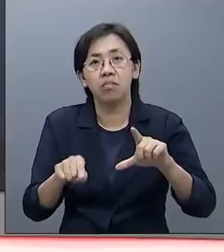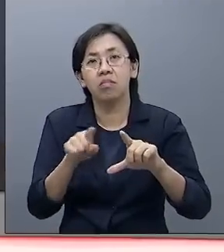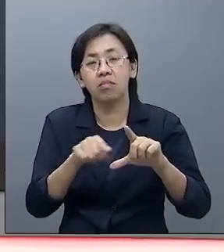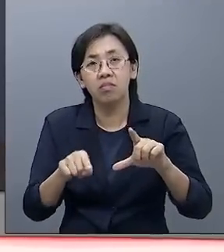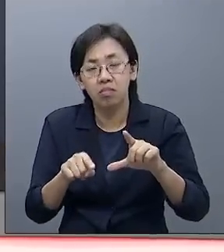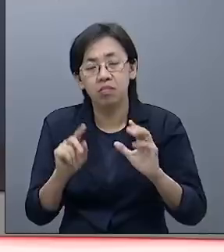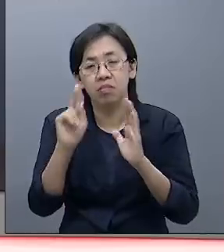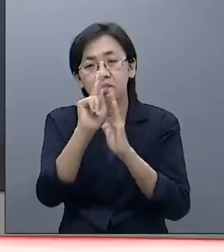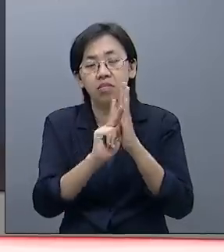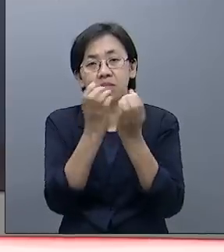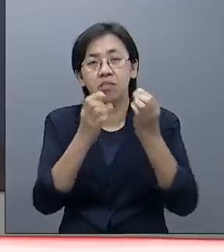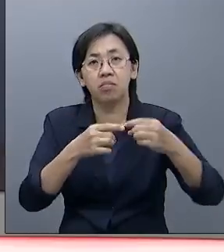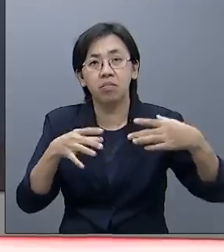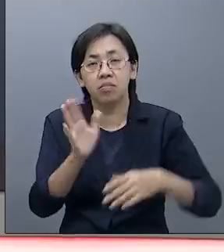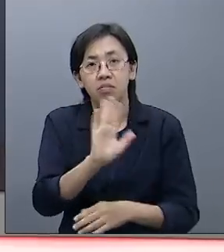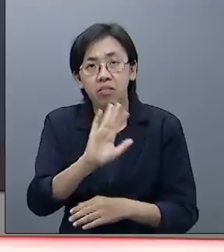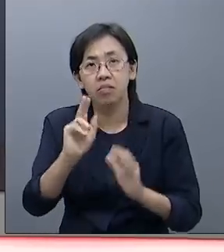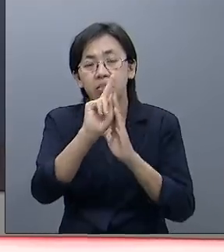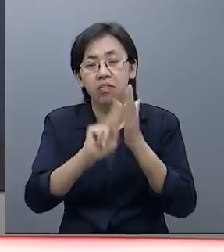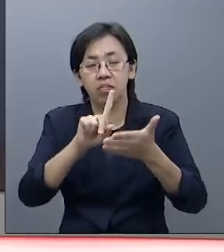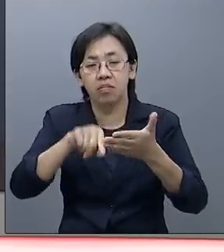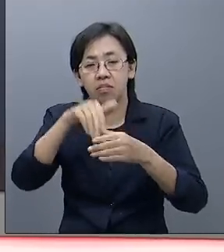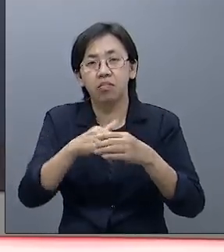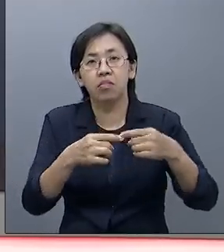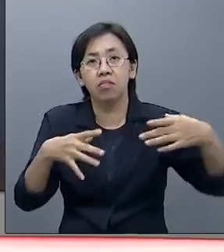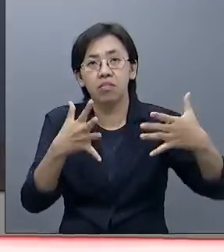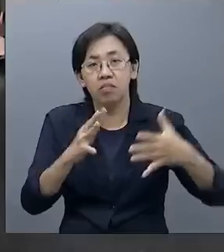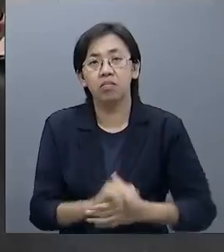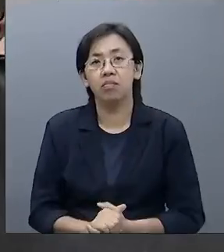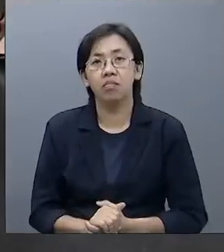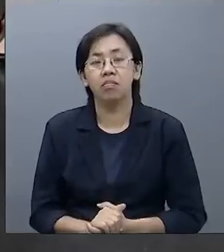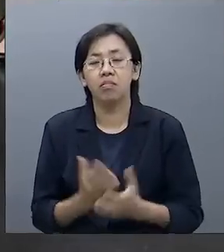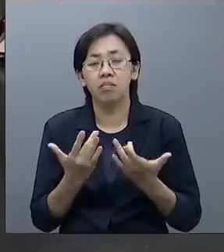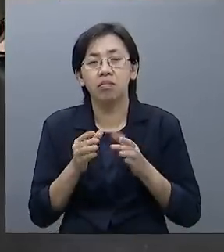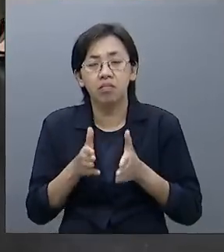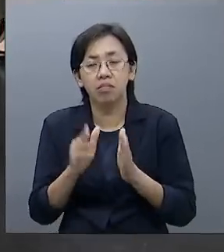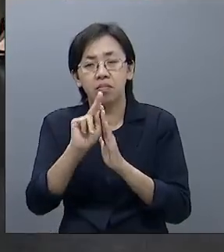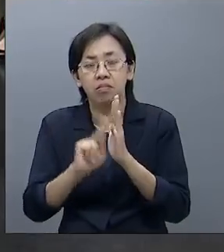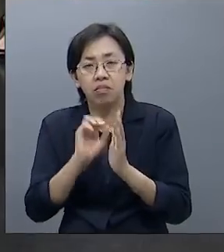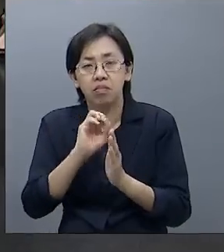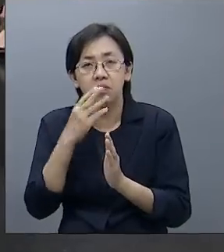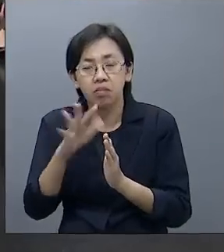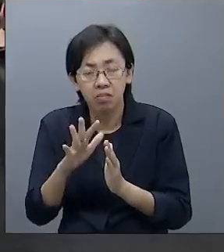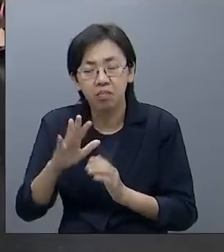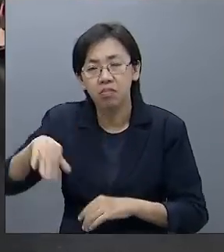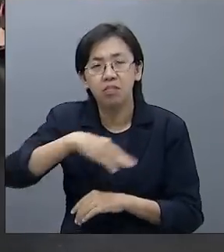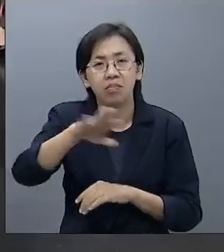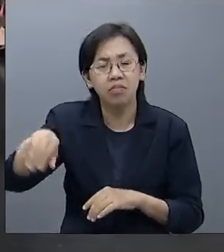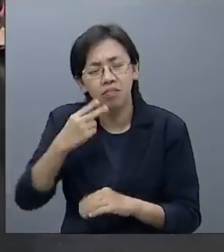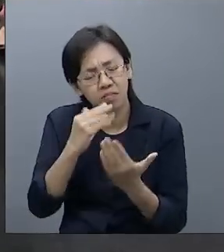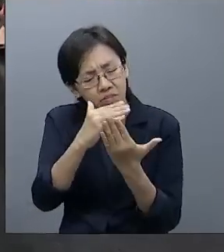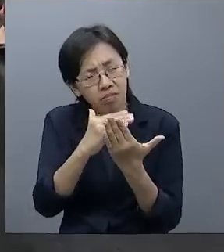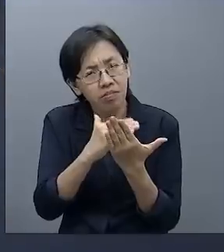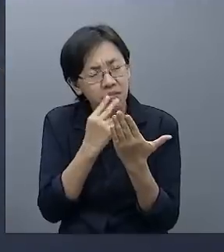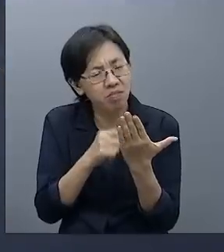รัฐธรรมนูญหรือว่าขัดกฎหมายเลือกตั้งไปด้วยเพราะฉะนั้นฝ่ายกฎหมายบอกแล้วนะคะว่าทั้งหมดนี้ดูจากคำร้องและเตรียม